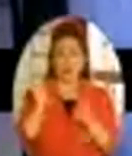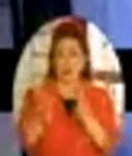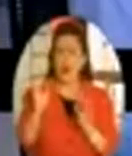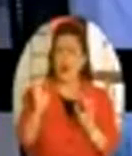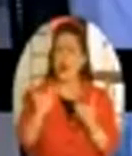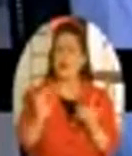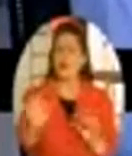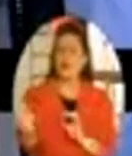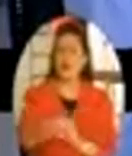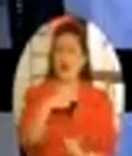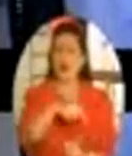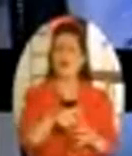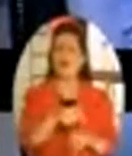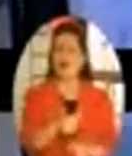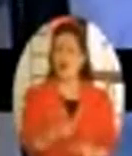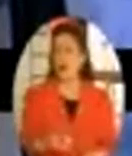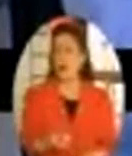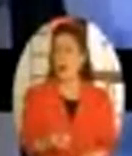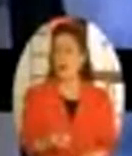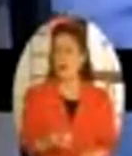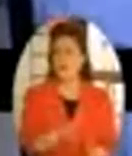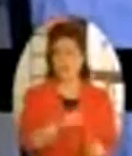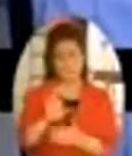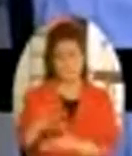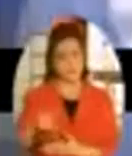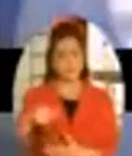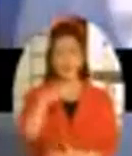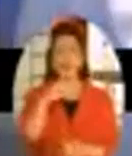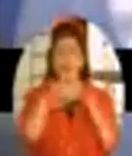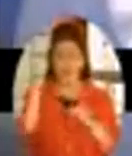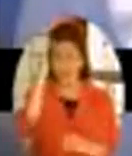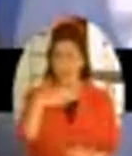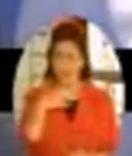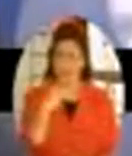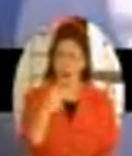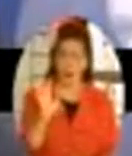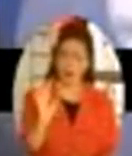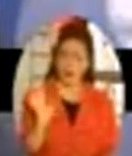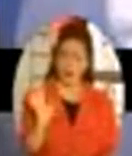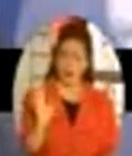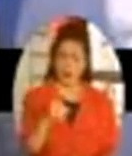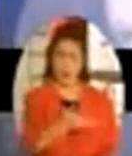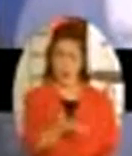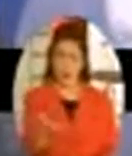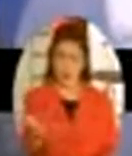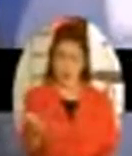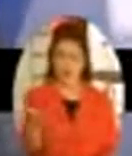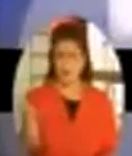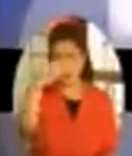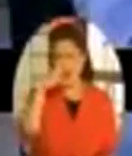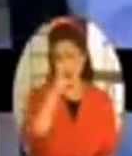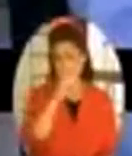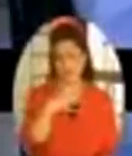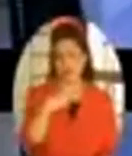אותם לשם? זה אחד, ושניים, עוד דבר אחד. עכשיו אני מדבר על הדרוזים. כולם מזכירים את הדרוזים כאן. ואני אומר לפאנליסטים ולכל